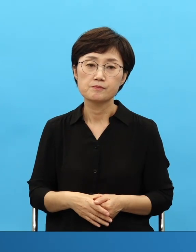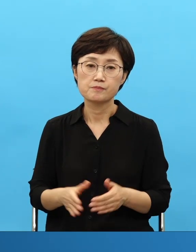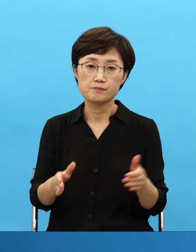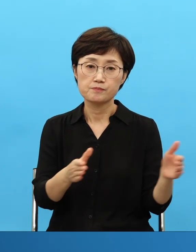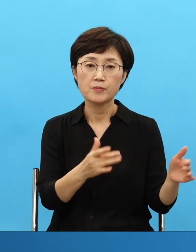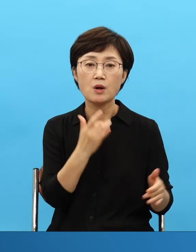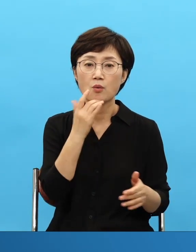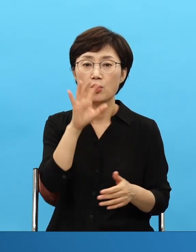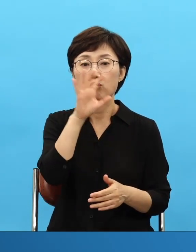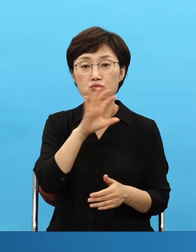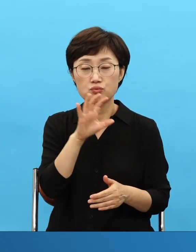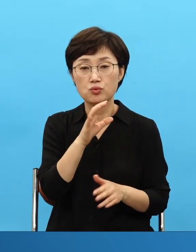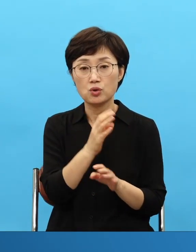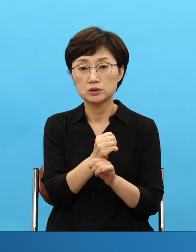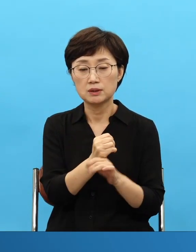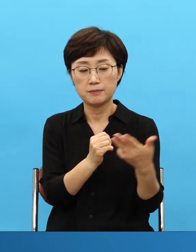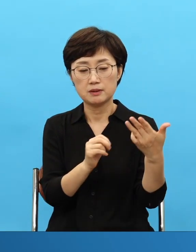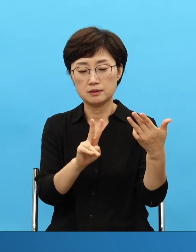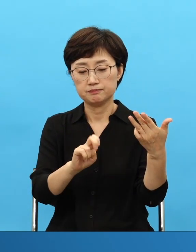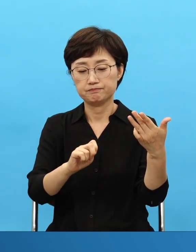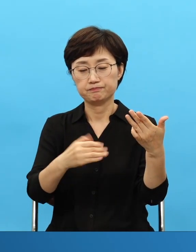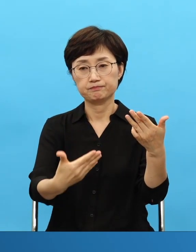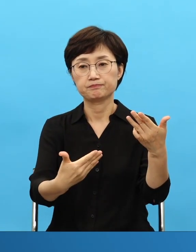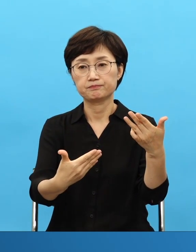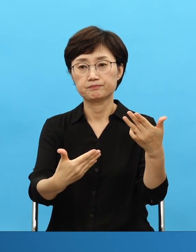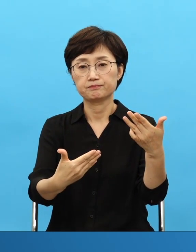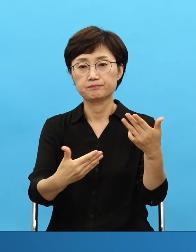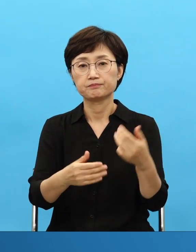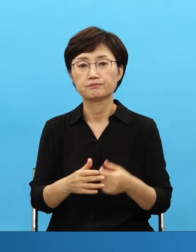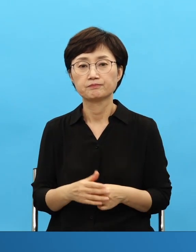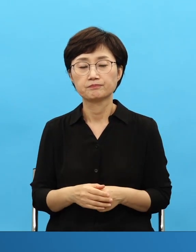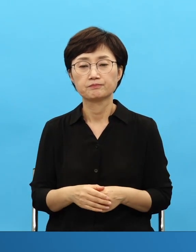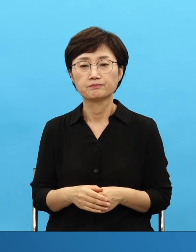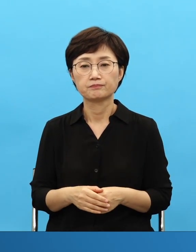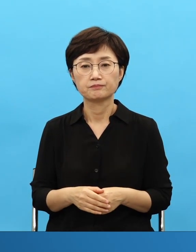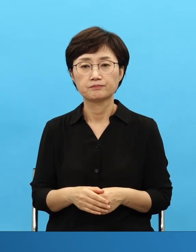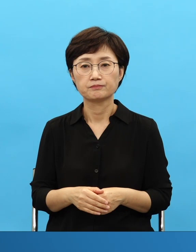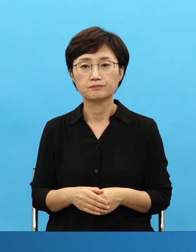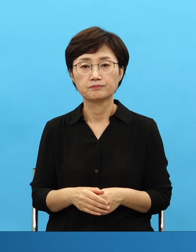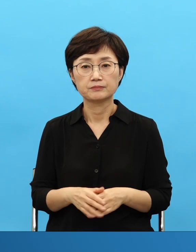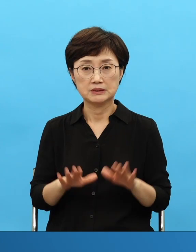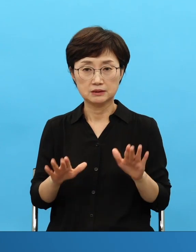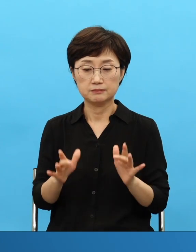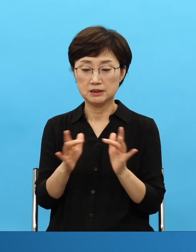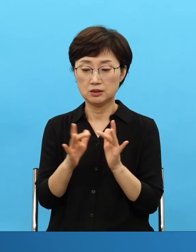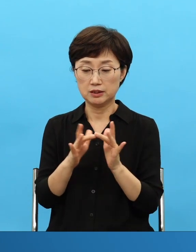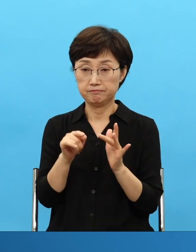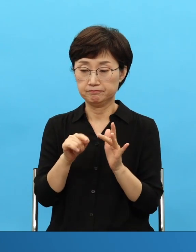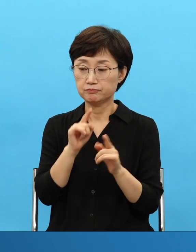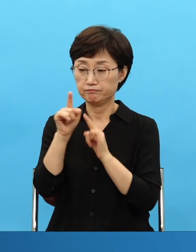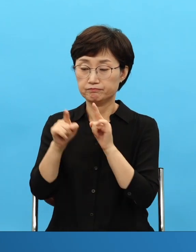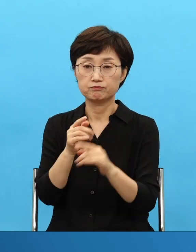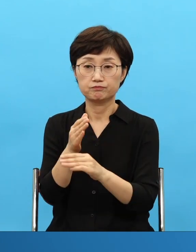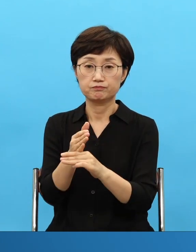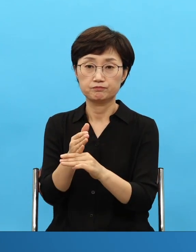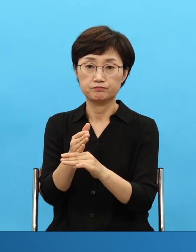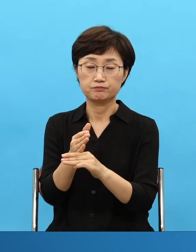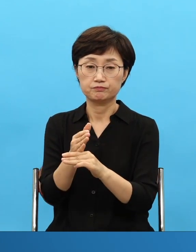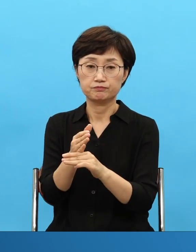237 화요제자 훈련이 오는 29일 덕평 RUTC에서 열립니다. 현재 위아.kr에서 등록받고